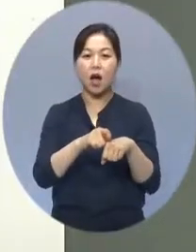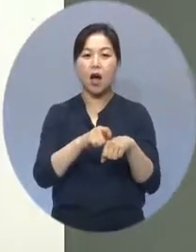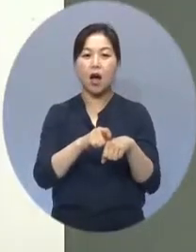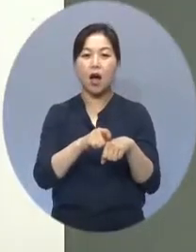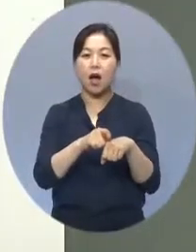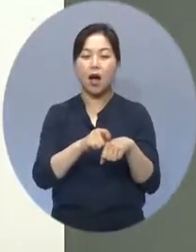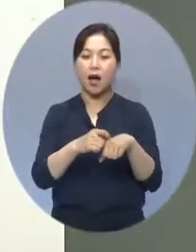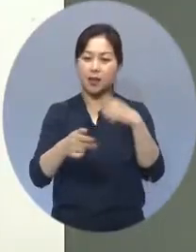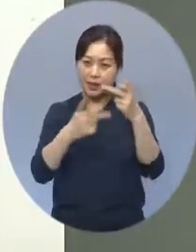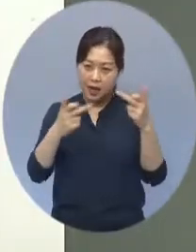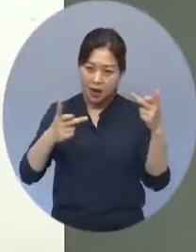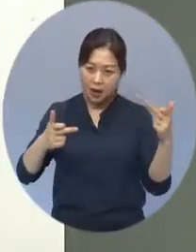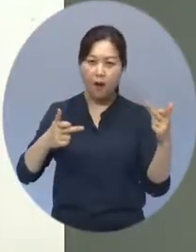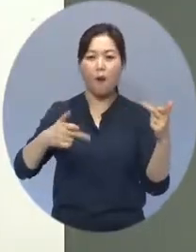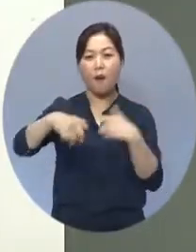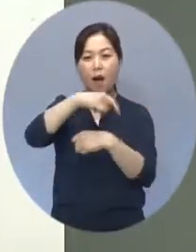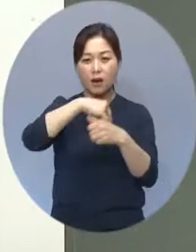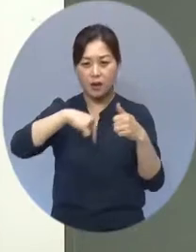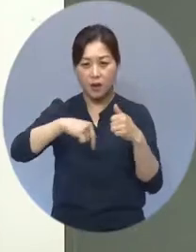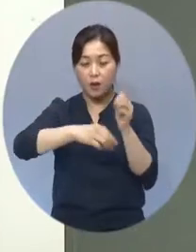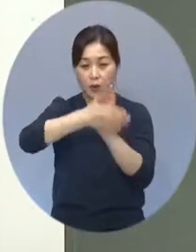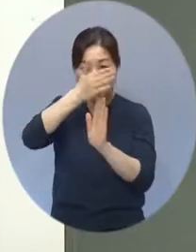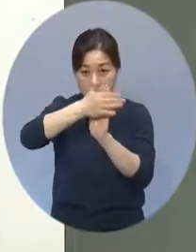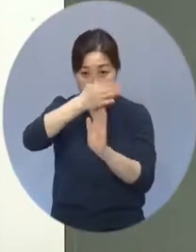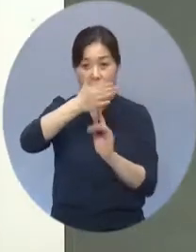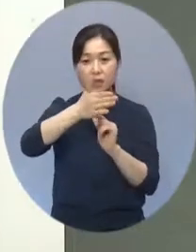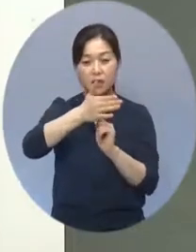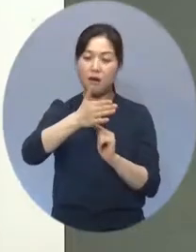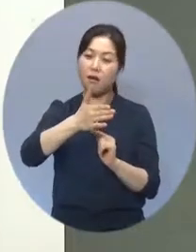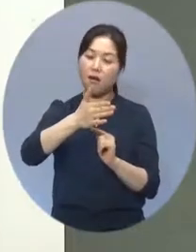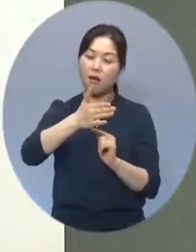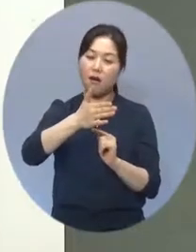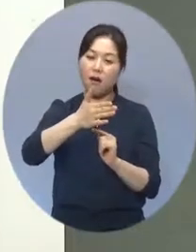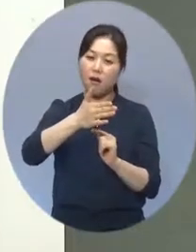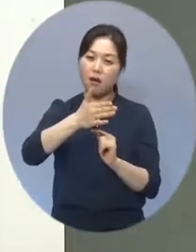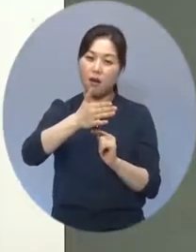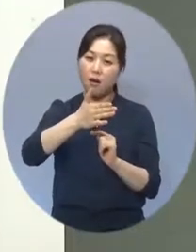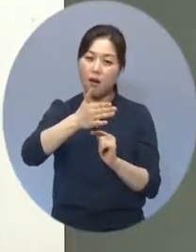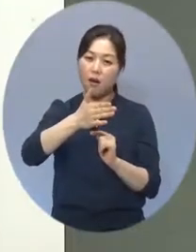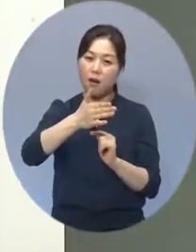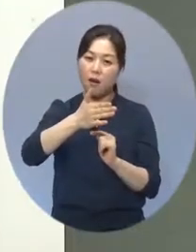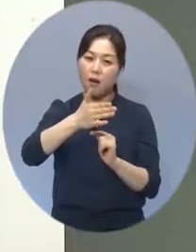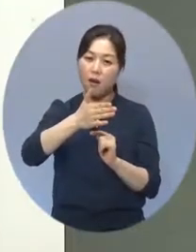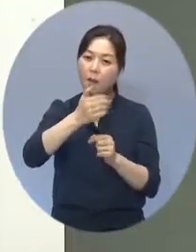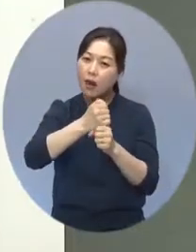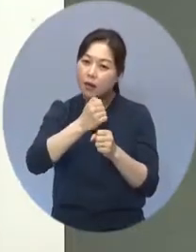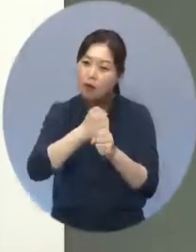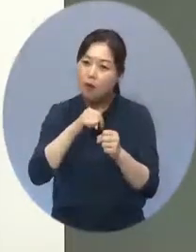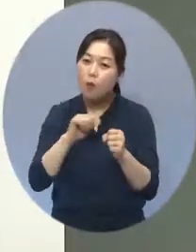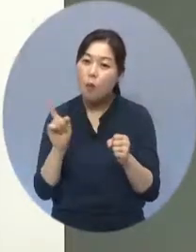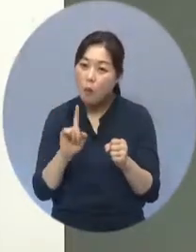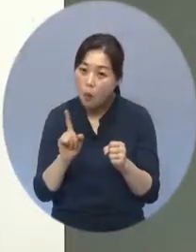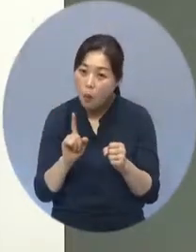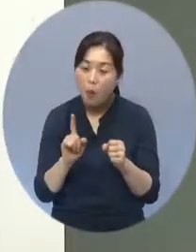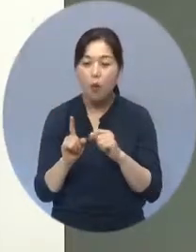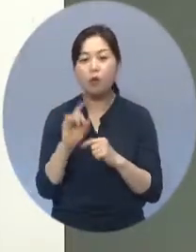생태 도시는 어떻게 이루어지고 있는지 소개 좀 해주시죠. 지금 우리